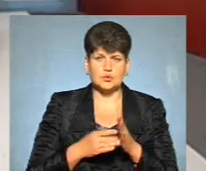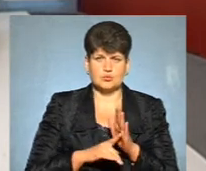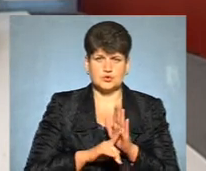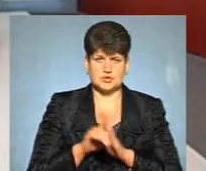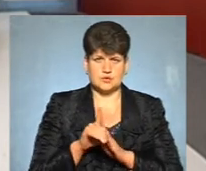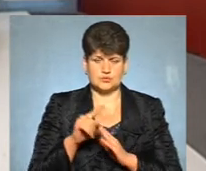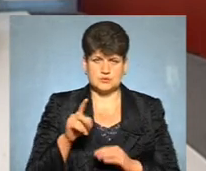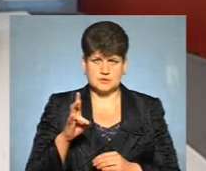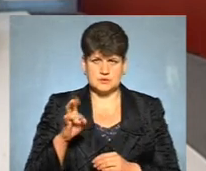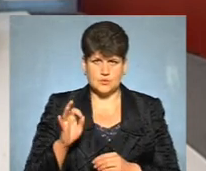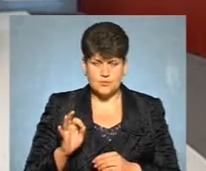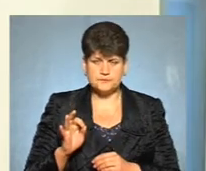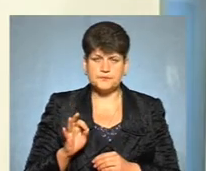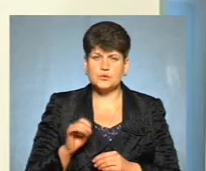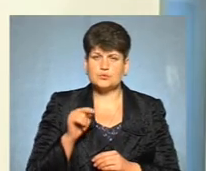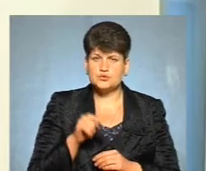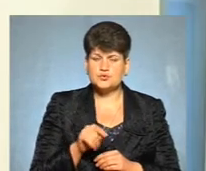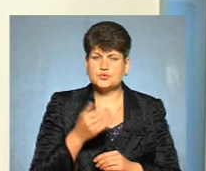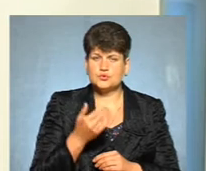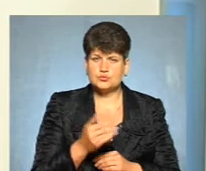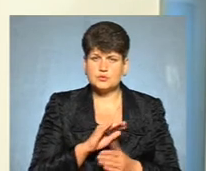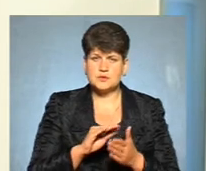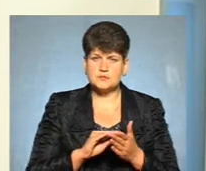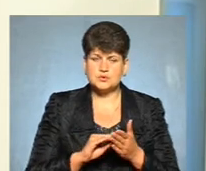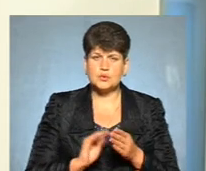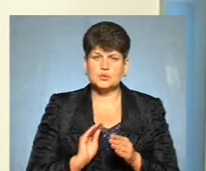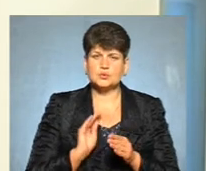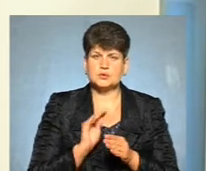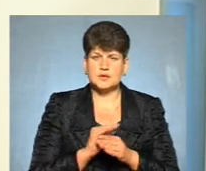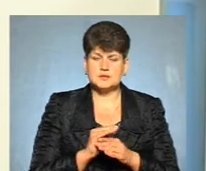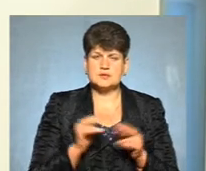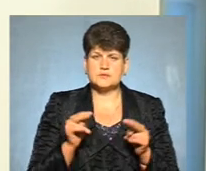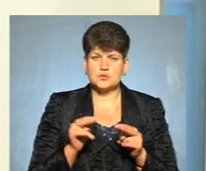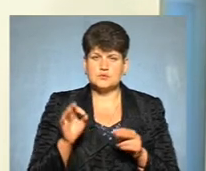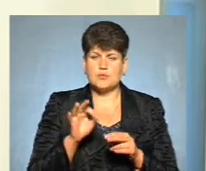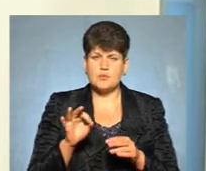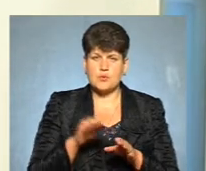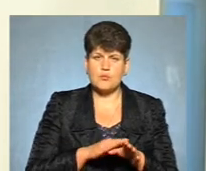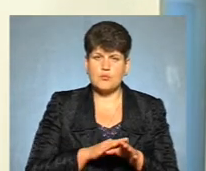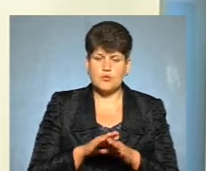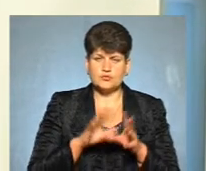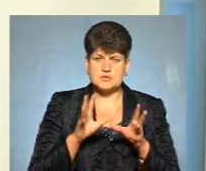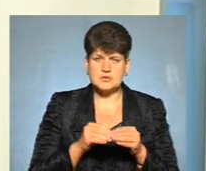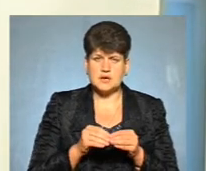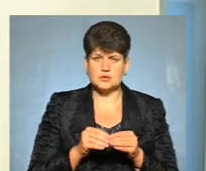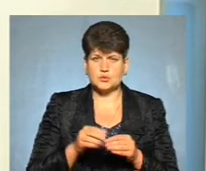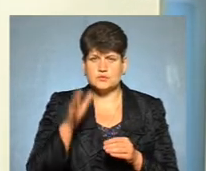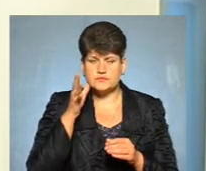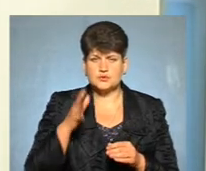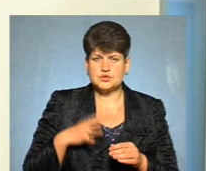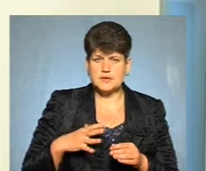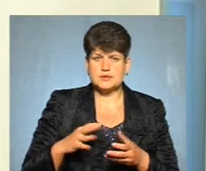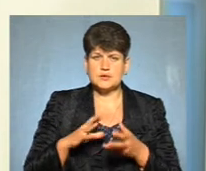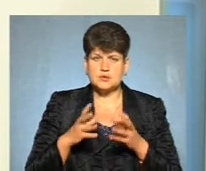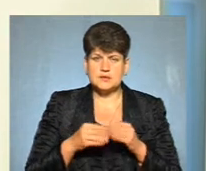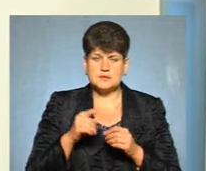До початку ЗНО, адже йому тоді не виписують додаток до свідоцтва про повну загальну середню освіту, чекають на результати